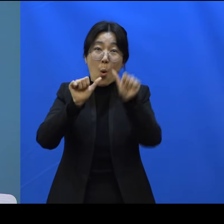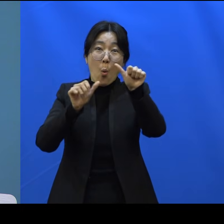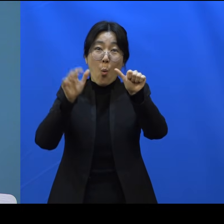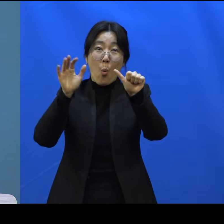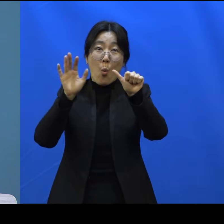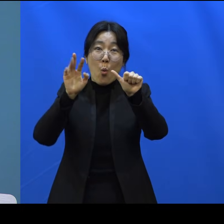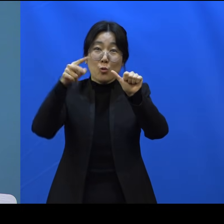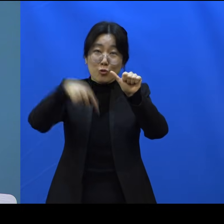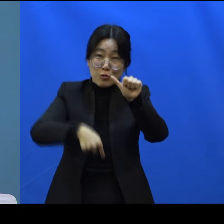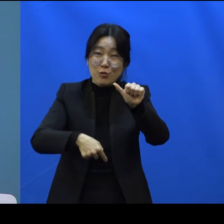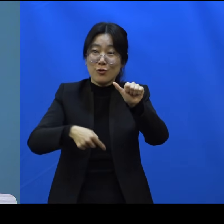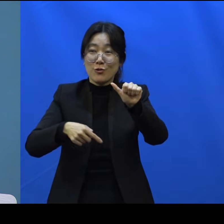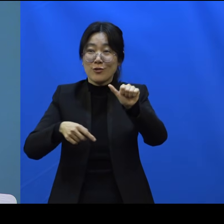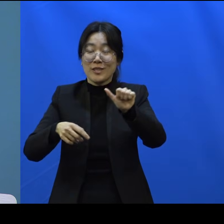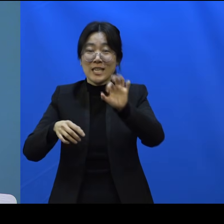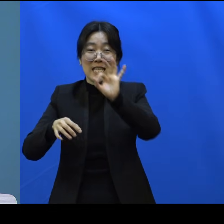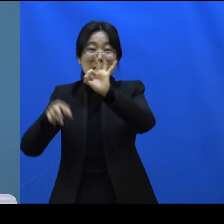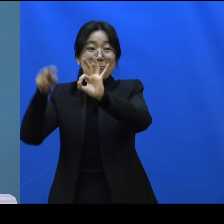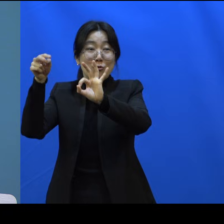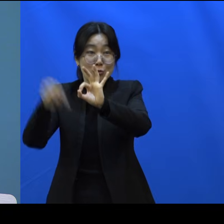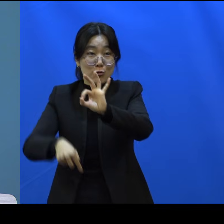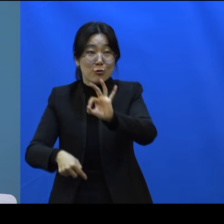얼마나 좋아.